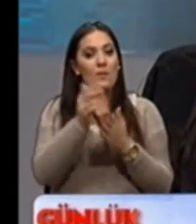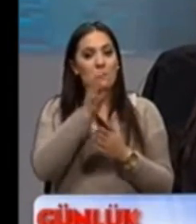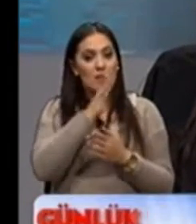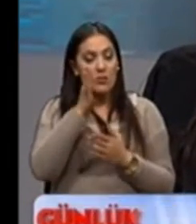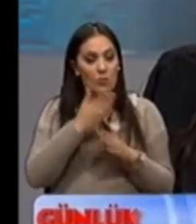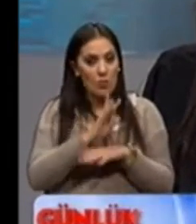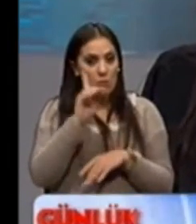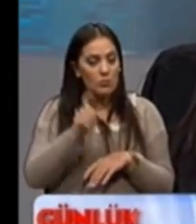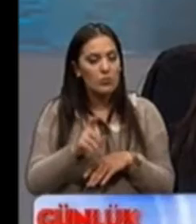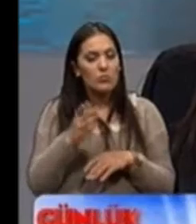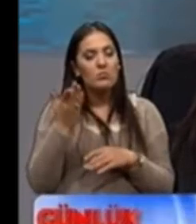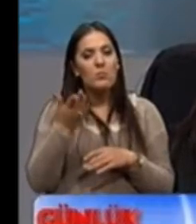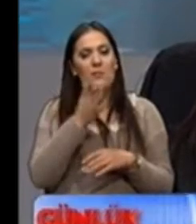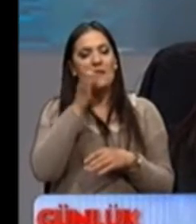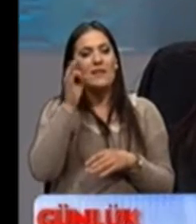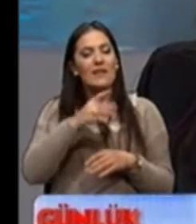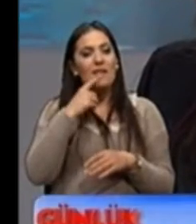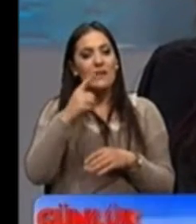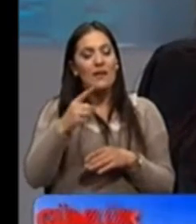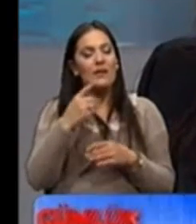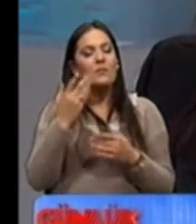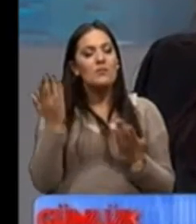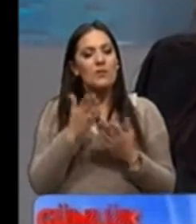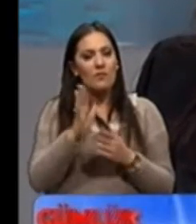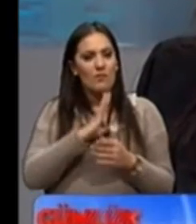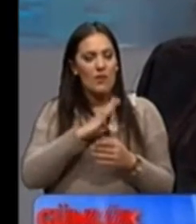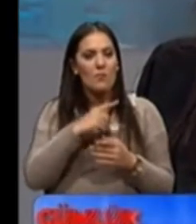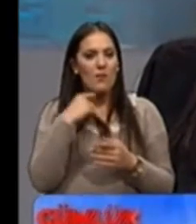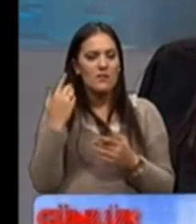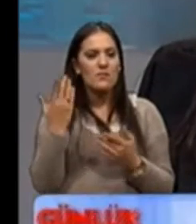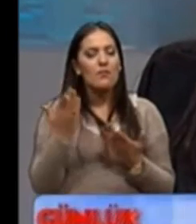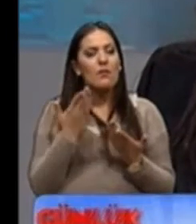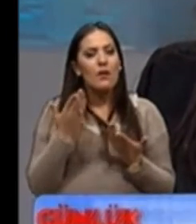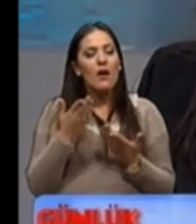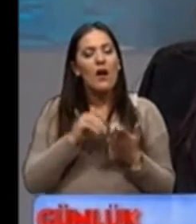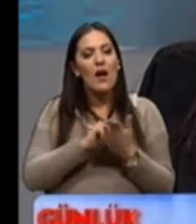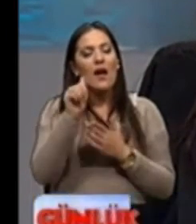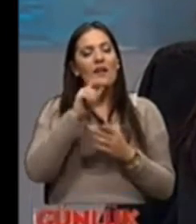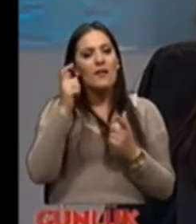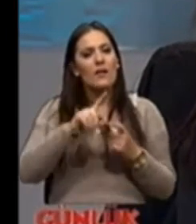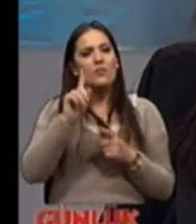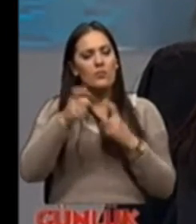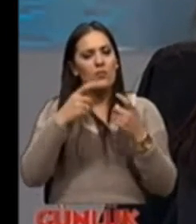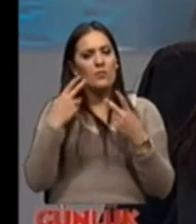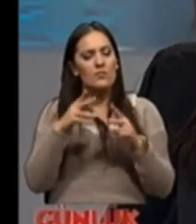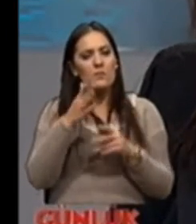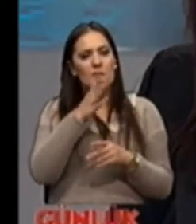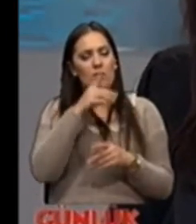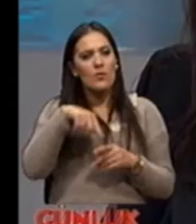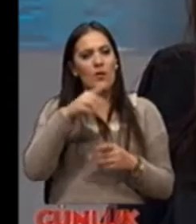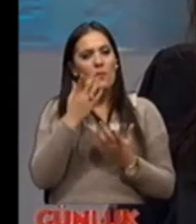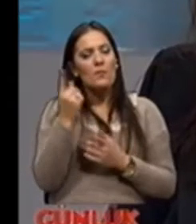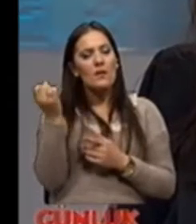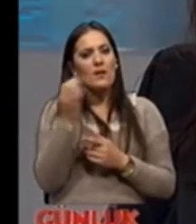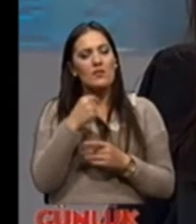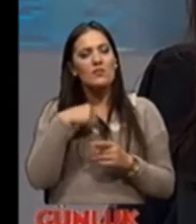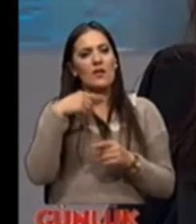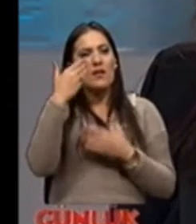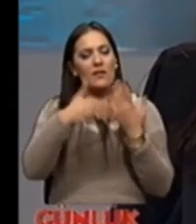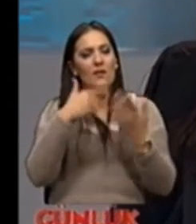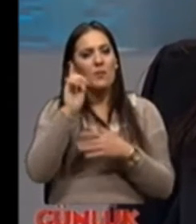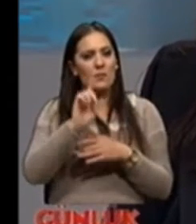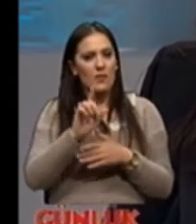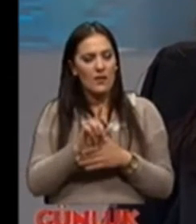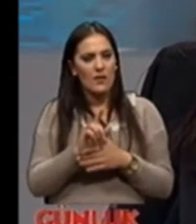Doğru mu acaba? Bilgi kirliliği dediğim şey var maalesef. Çok doğru. Aslında çok her yerden ulaşabilecek bilgiler bunlar ama birkaç tane üzerinde durmam